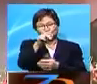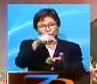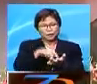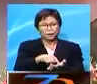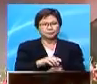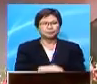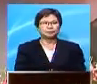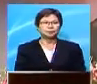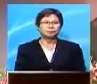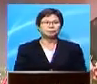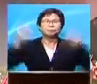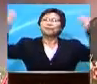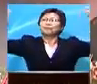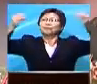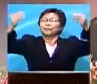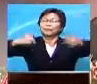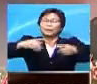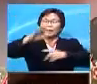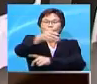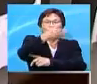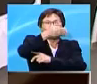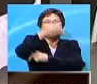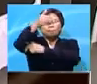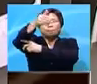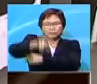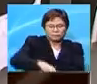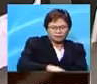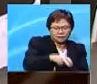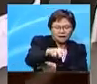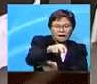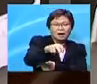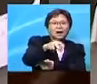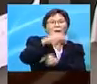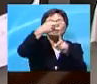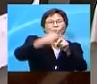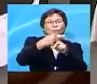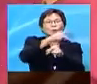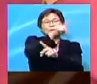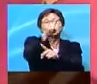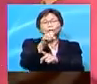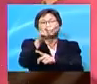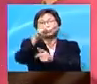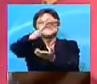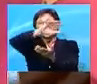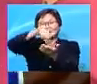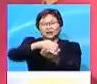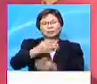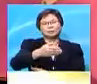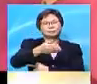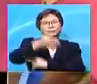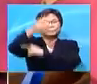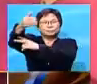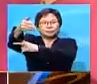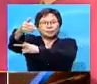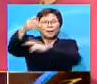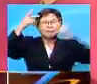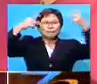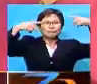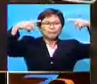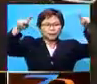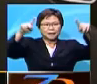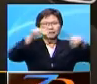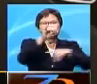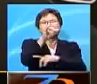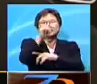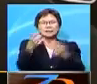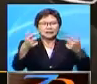ini Majlis penyerahan bendera jelajah Ramadan Zon Tengah kepada timbalan pengarah bahagian program radio Siti mohani Saad